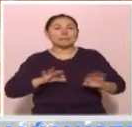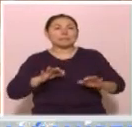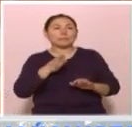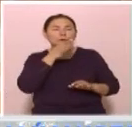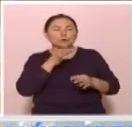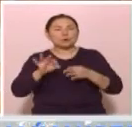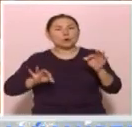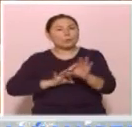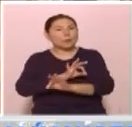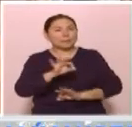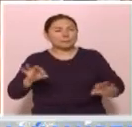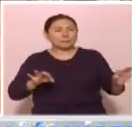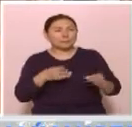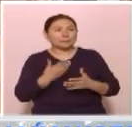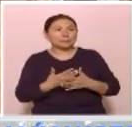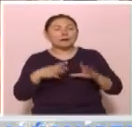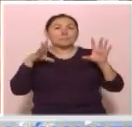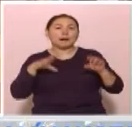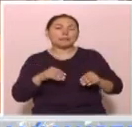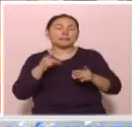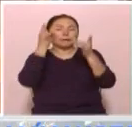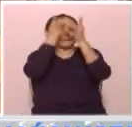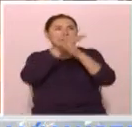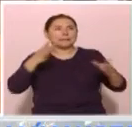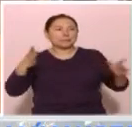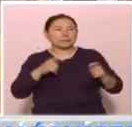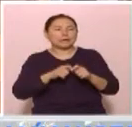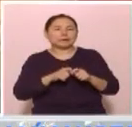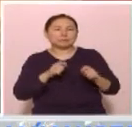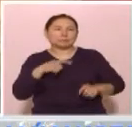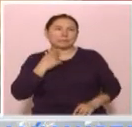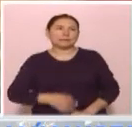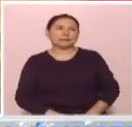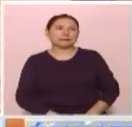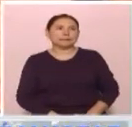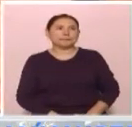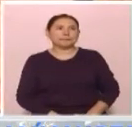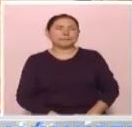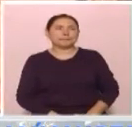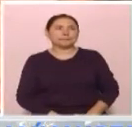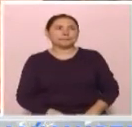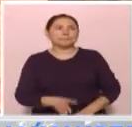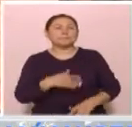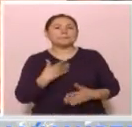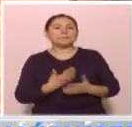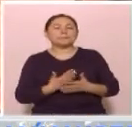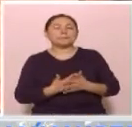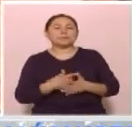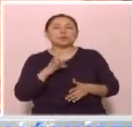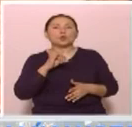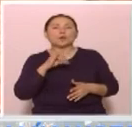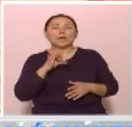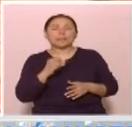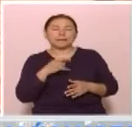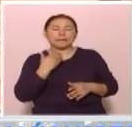бұл жобалық кеңсе өңірдегі барлық мәдениет мекемелерінде де ашылмақ. Елді парасаттылыққа, рухани